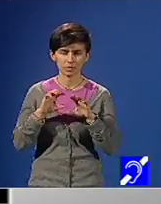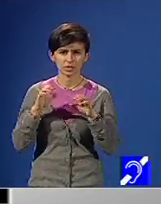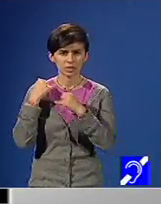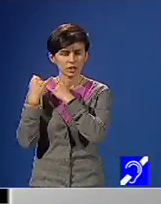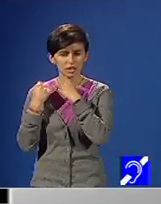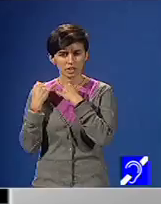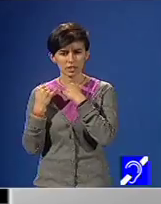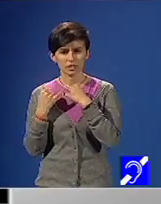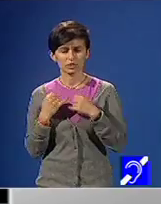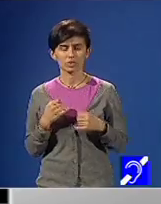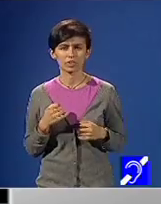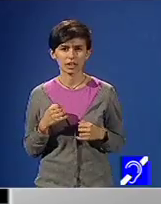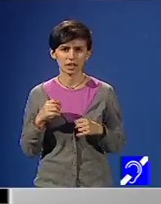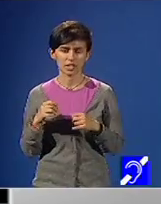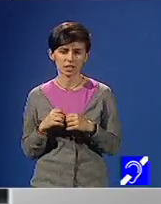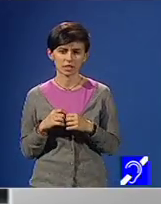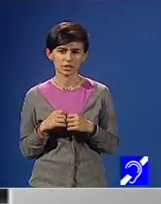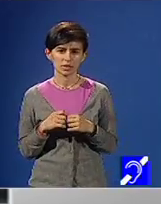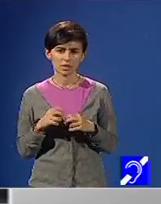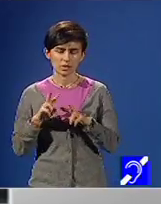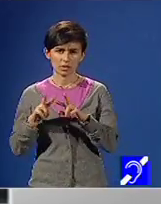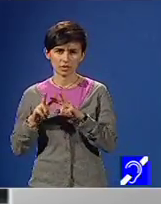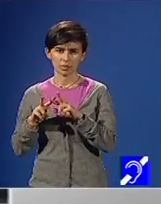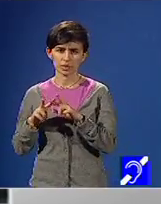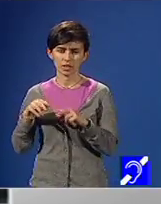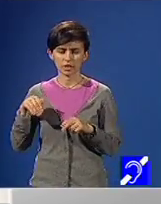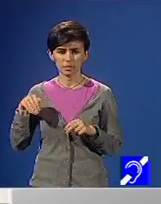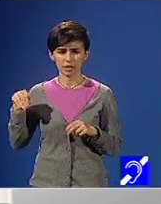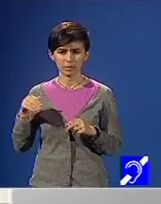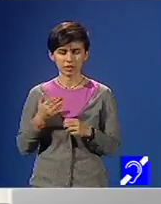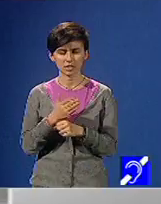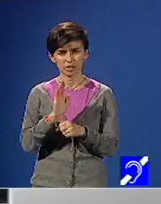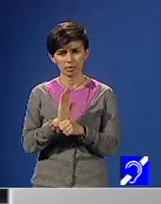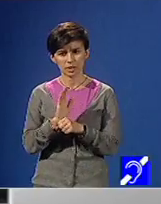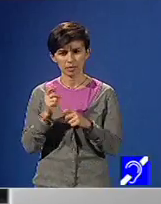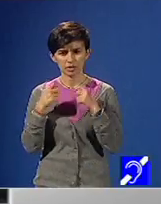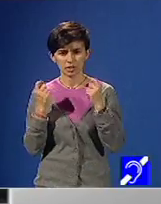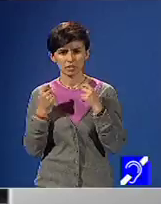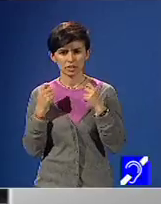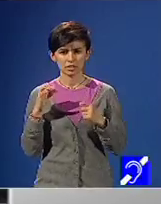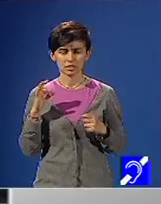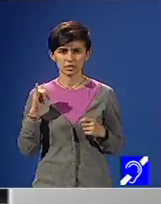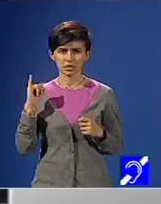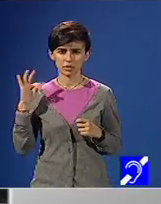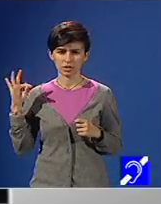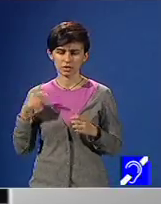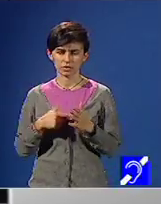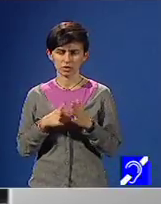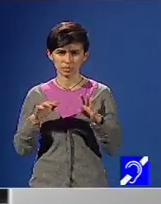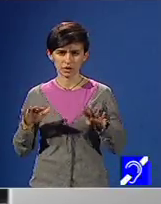Istoria Transilvaniei, un weekend de soare în Maramureș sau abonamente la festivalul TIF 2019.